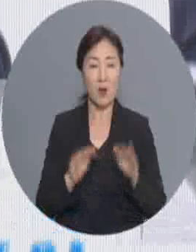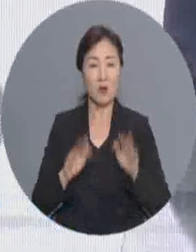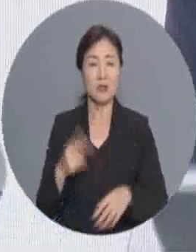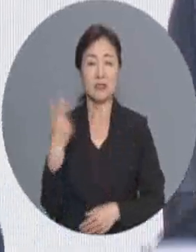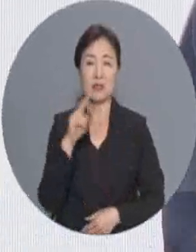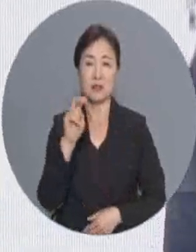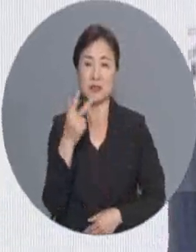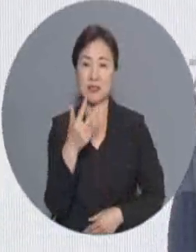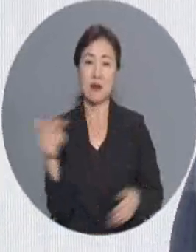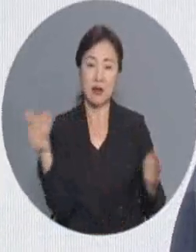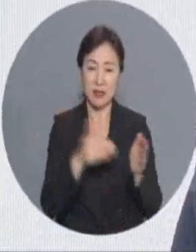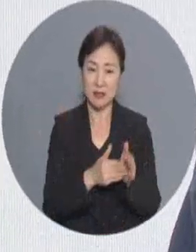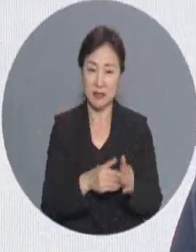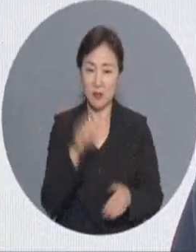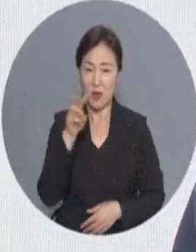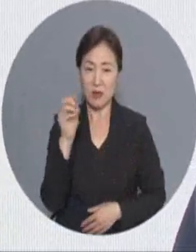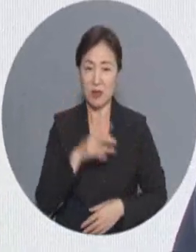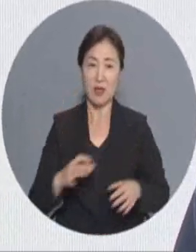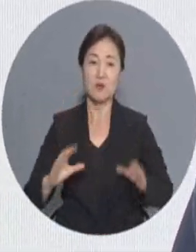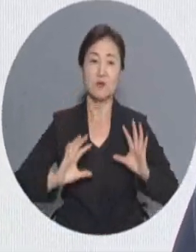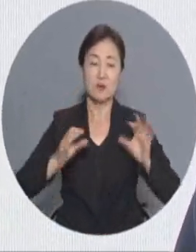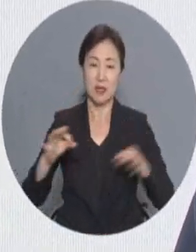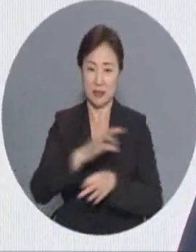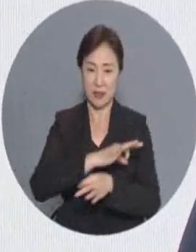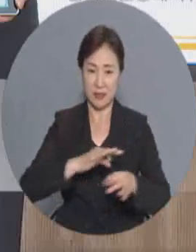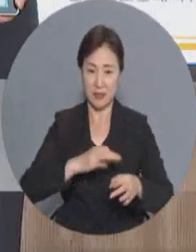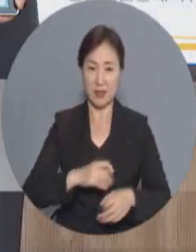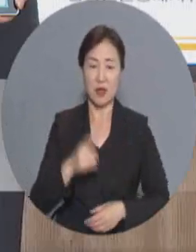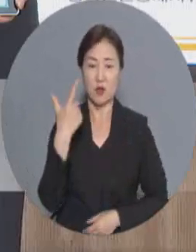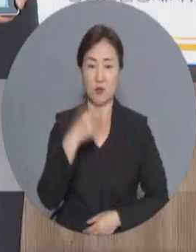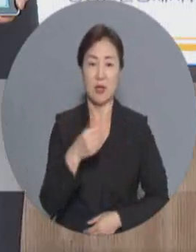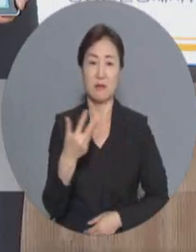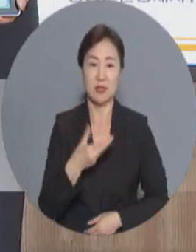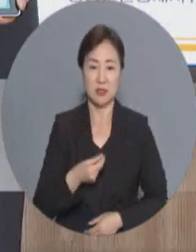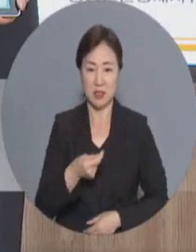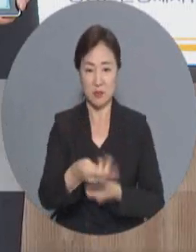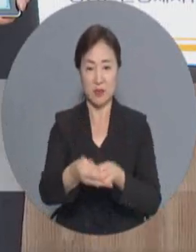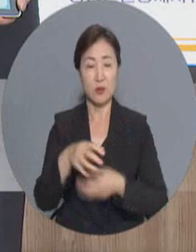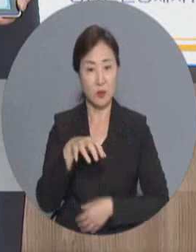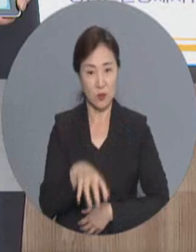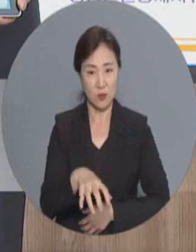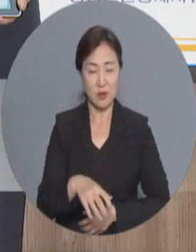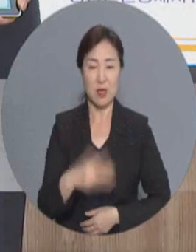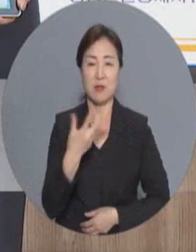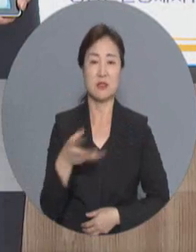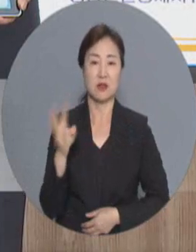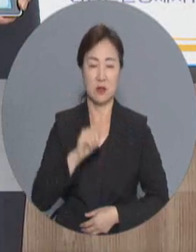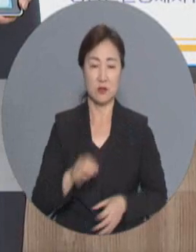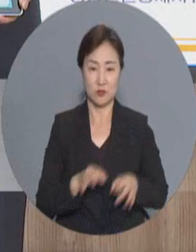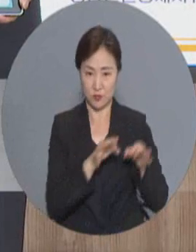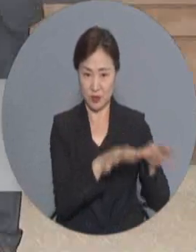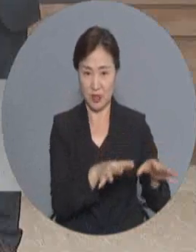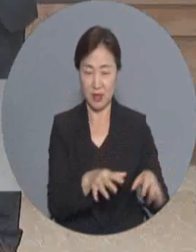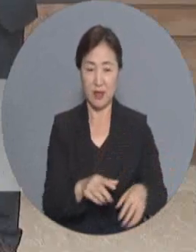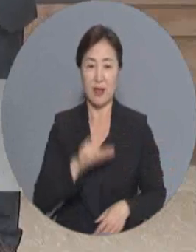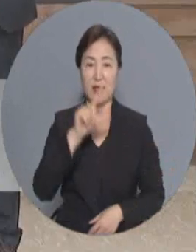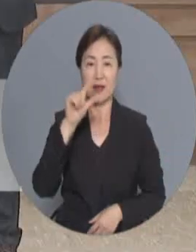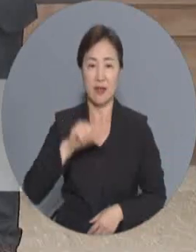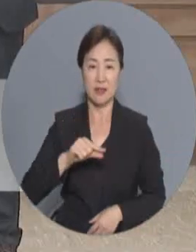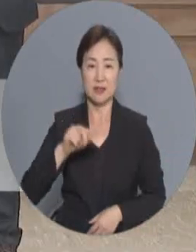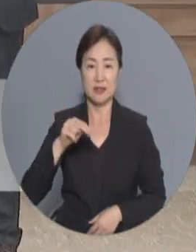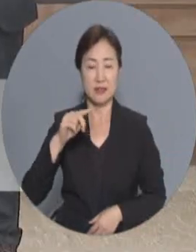2027년까지 광양 국가산단 동호 안내 6 8,000여 제미 면적에 88억 원을 투입해 LNG